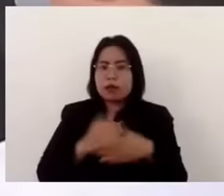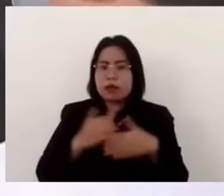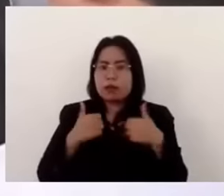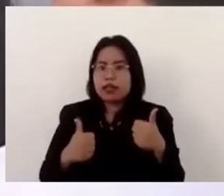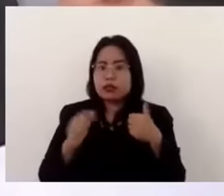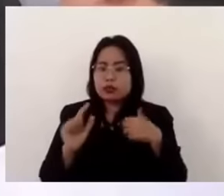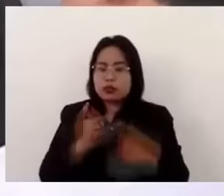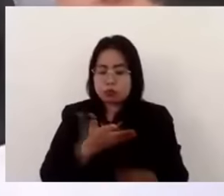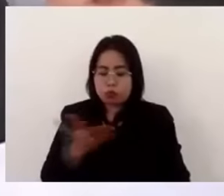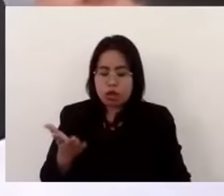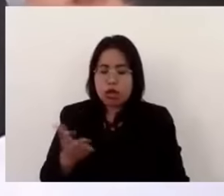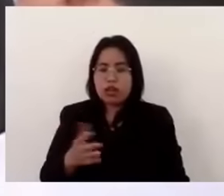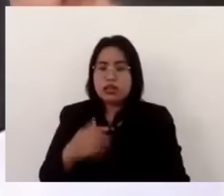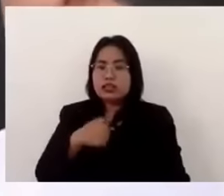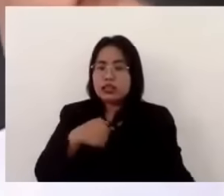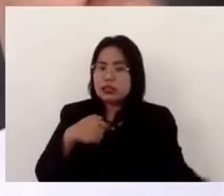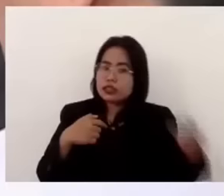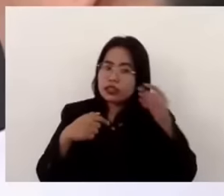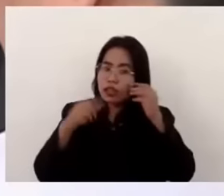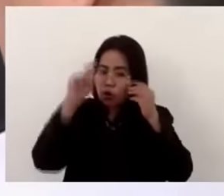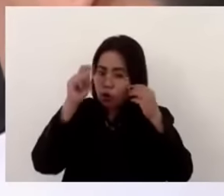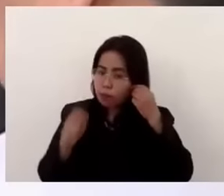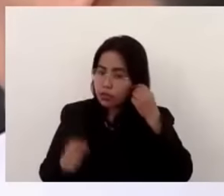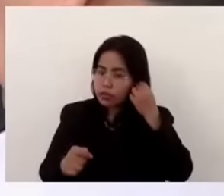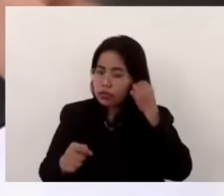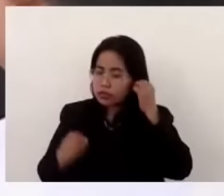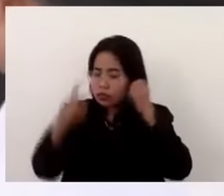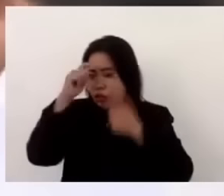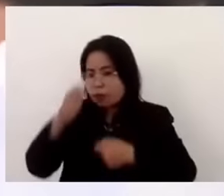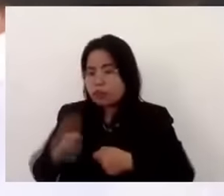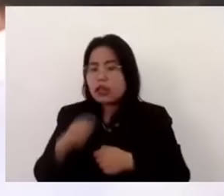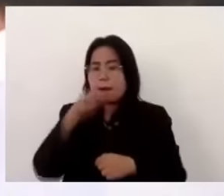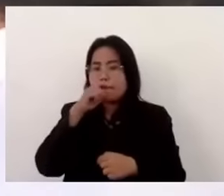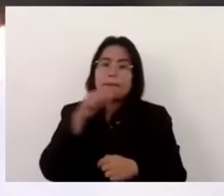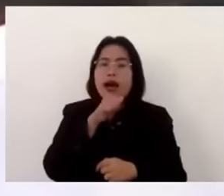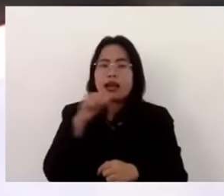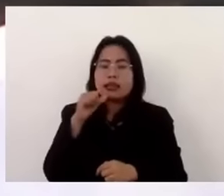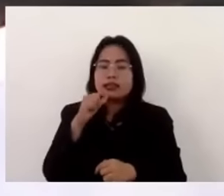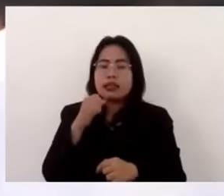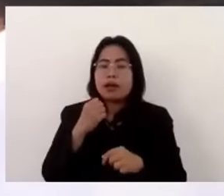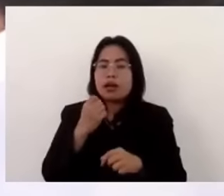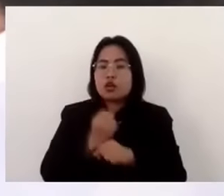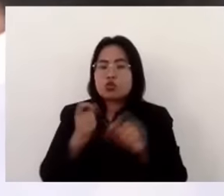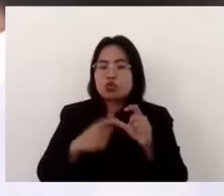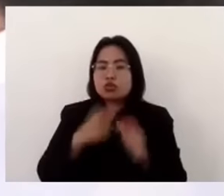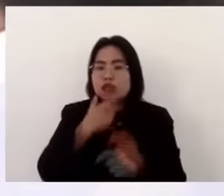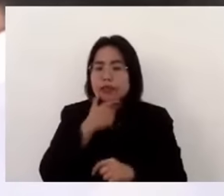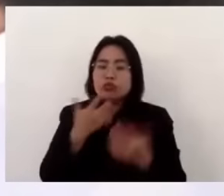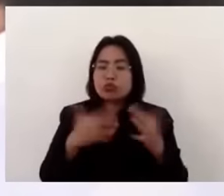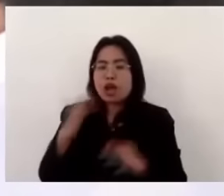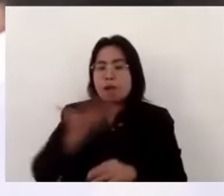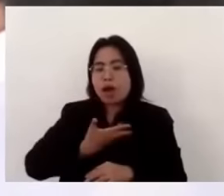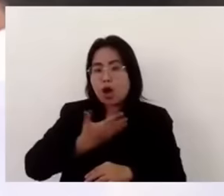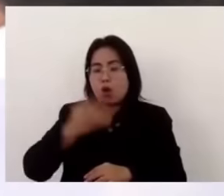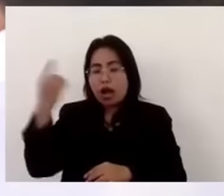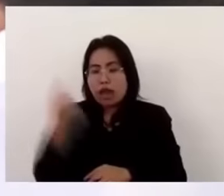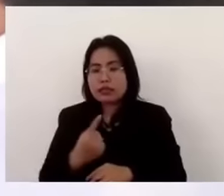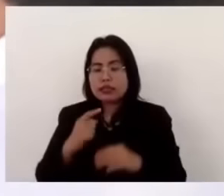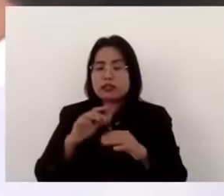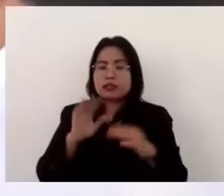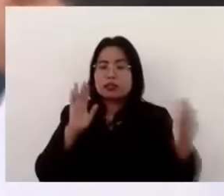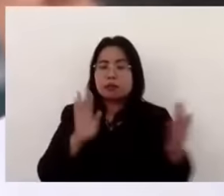bertanya Yang saya hormati pak Anis dan gusimin yang telah bersedia hadir di depan kita